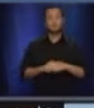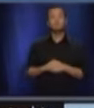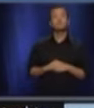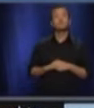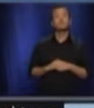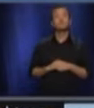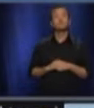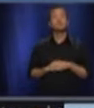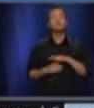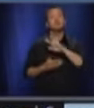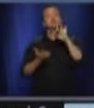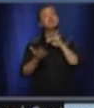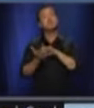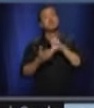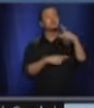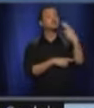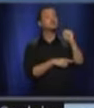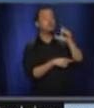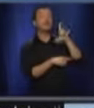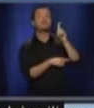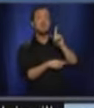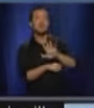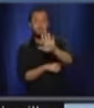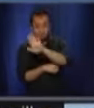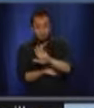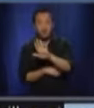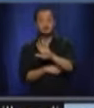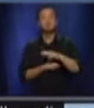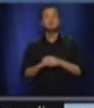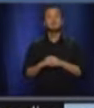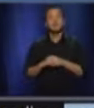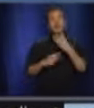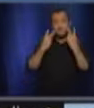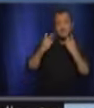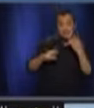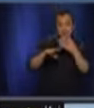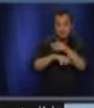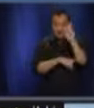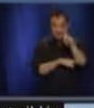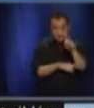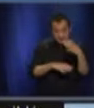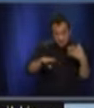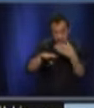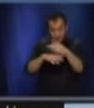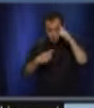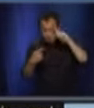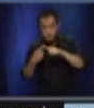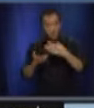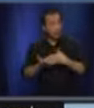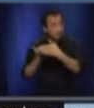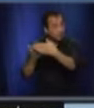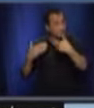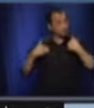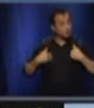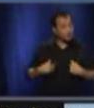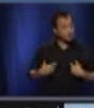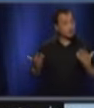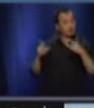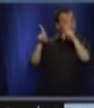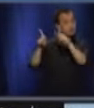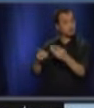durée, nos CHSLD, seules les visites qui sont nécessaires à des fins humanitaires et celles de personnes proches aidantes,